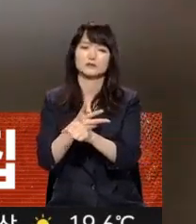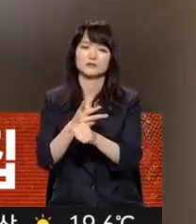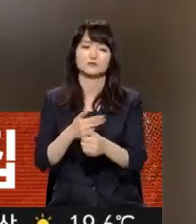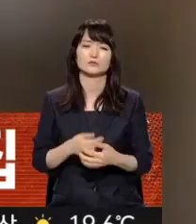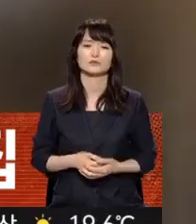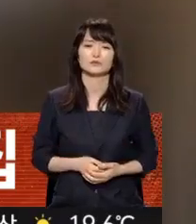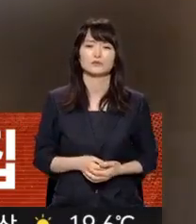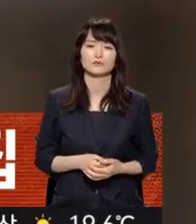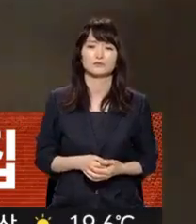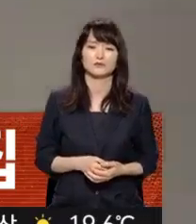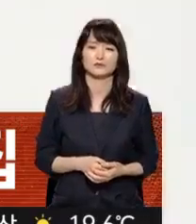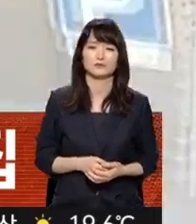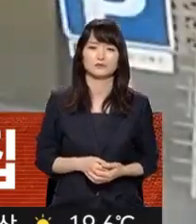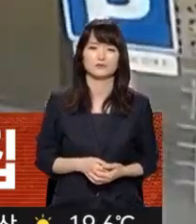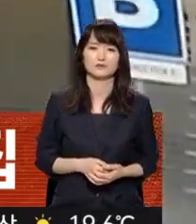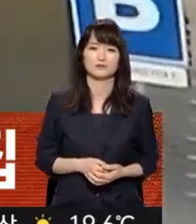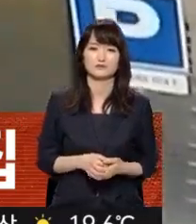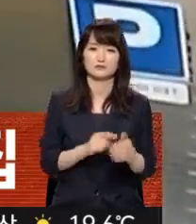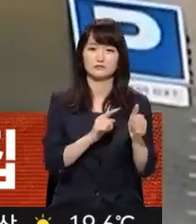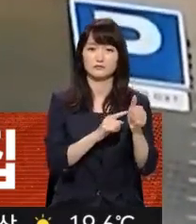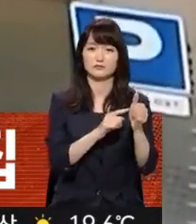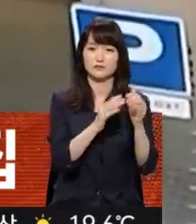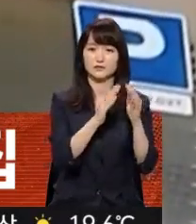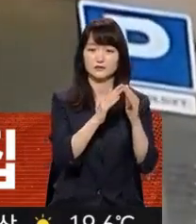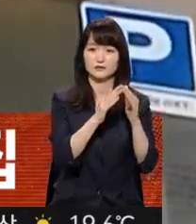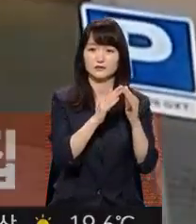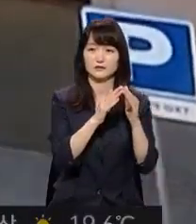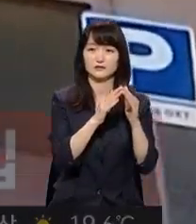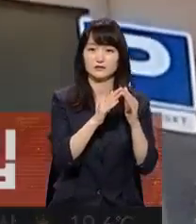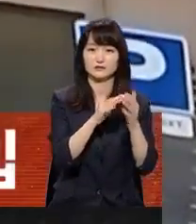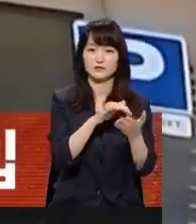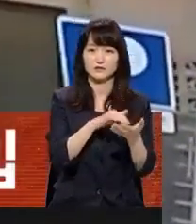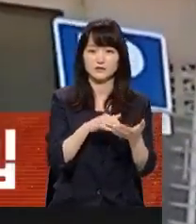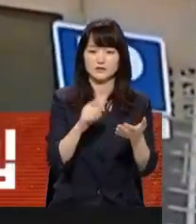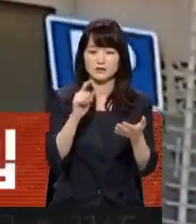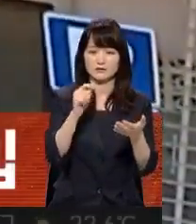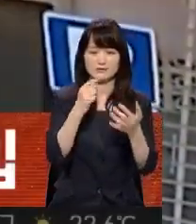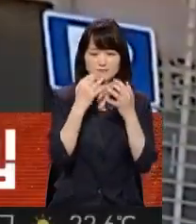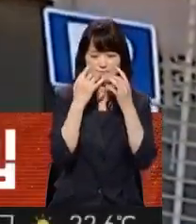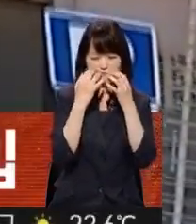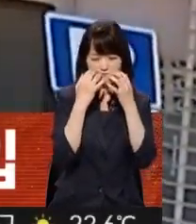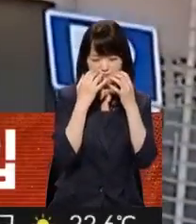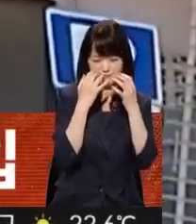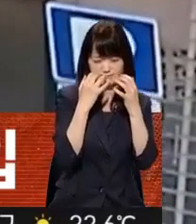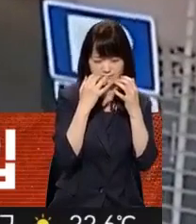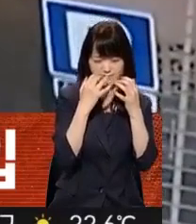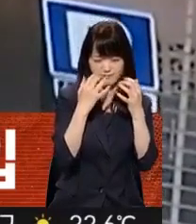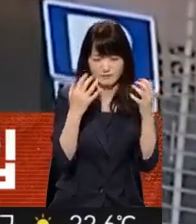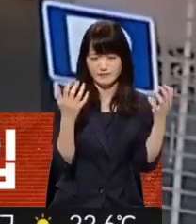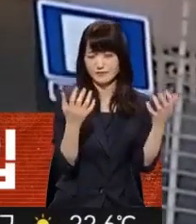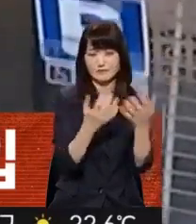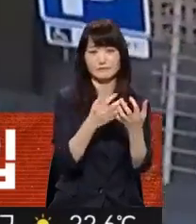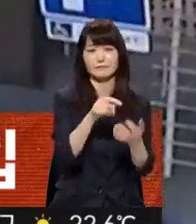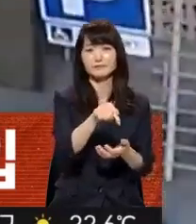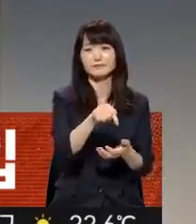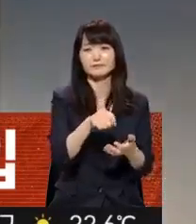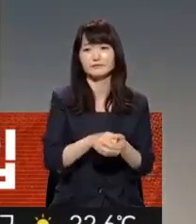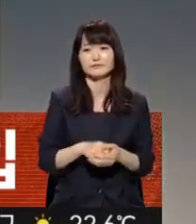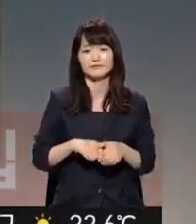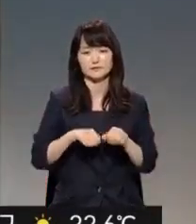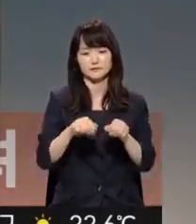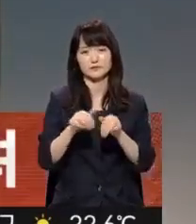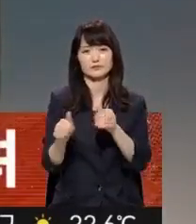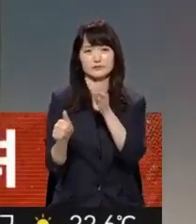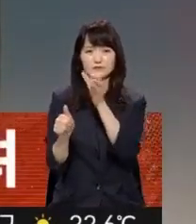겁니다. 아이고. 자, 남성의 집에서는 보이시죠? 수톤의 쓰레기들이 나왔습니다. 저 쓰레기들은 세상에, 예, 청소하시는